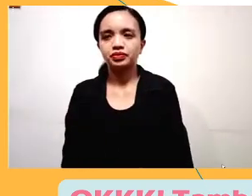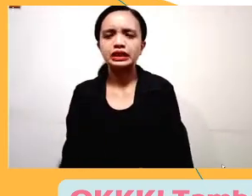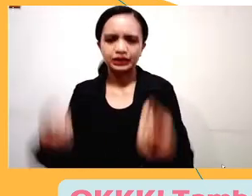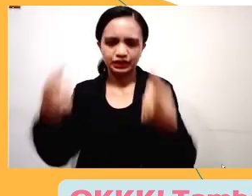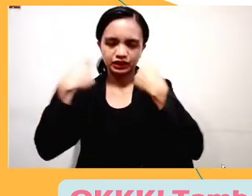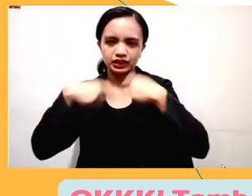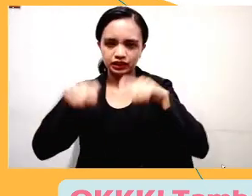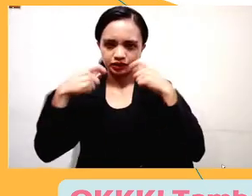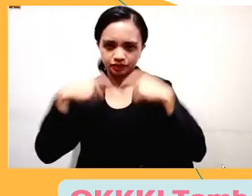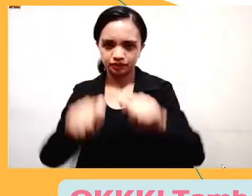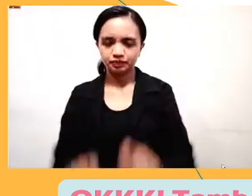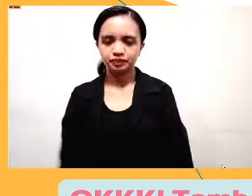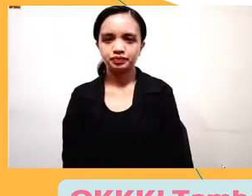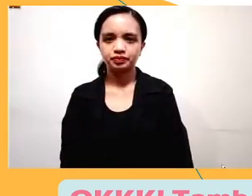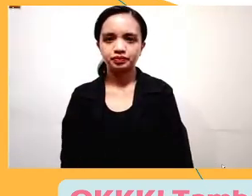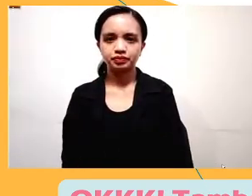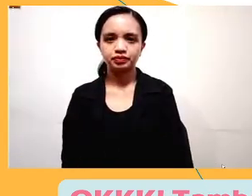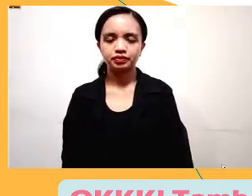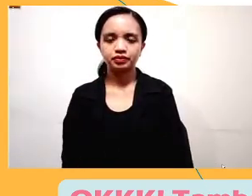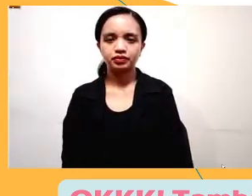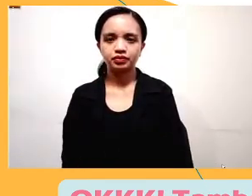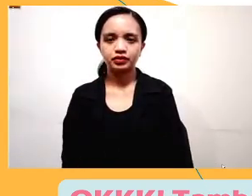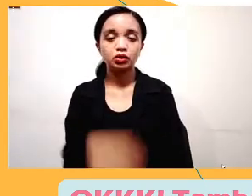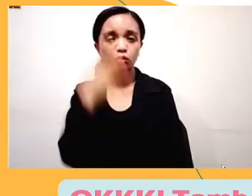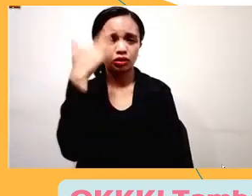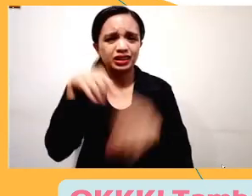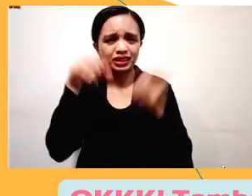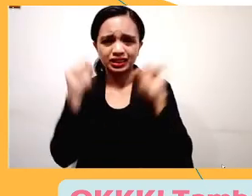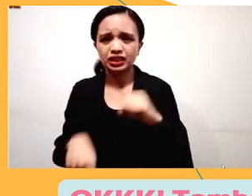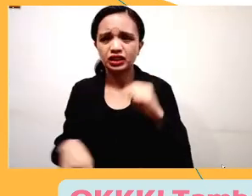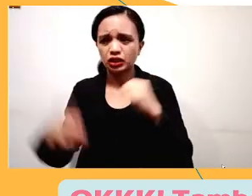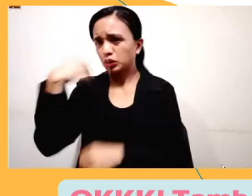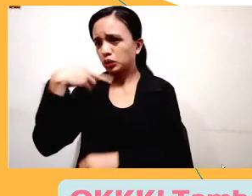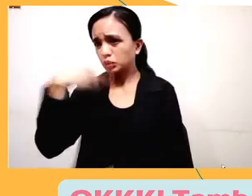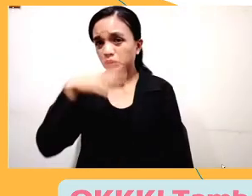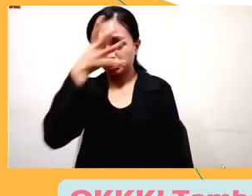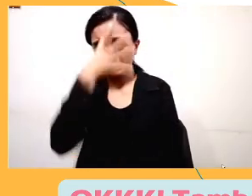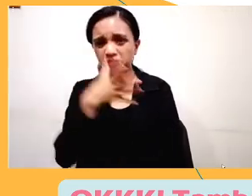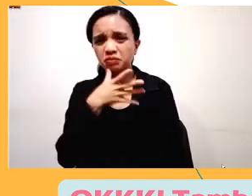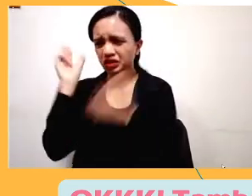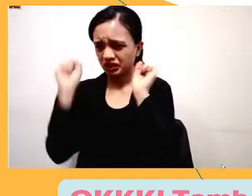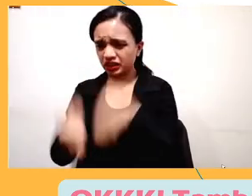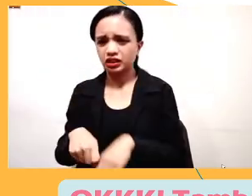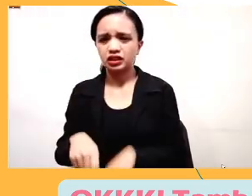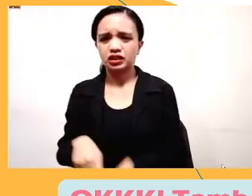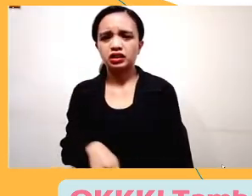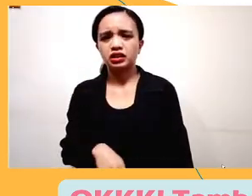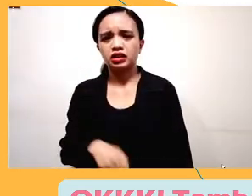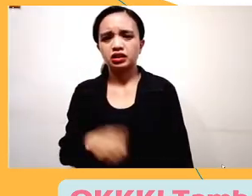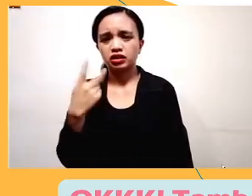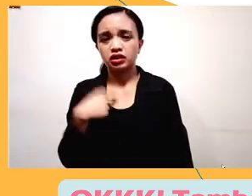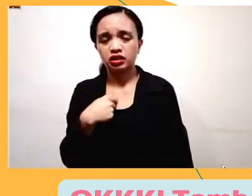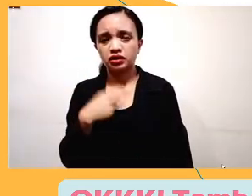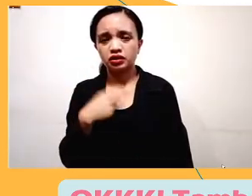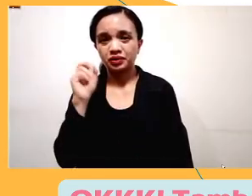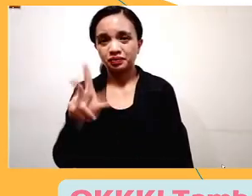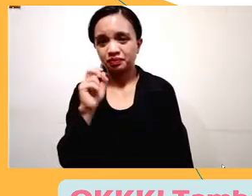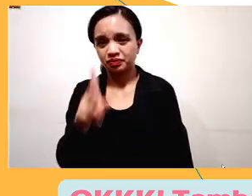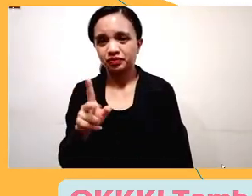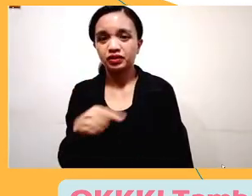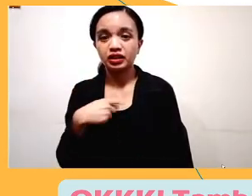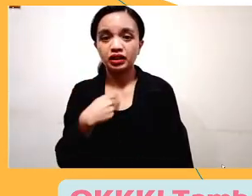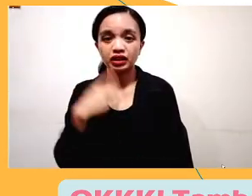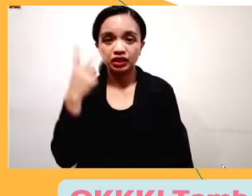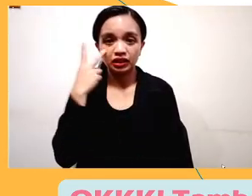things. Okay? Kasi, pwede lang umiyak ang mga magulang nyo. Ang mga, I have seen this. Okay? I have seen this with